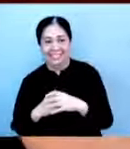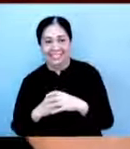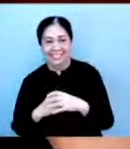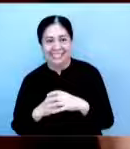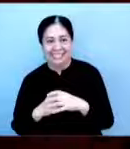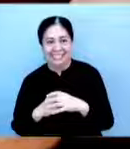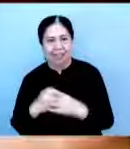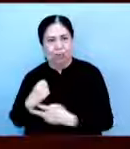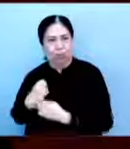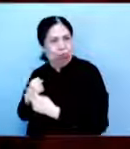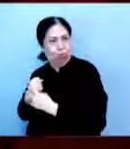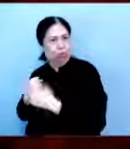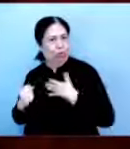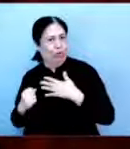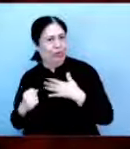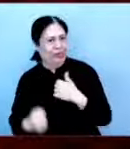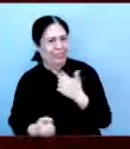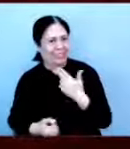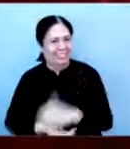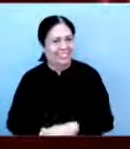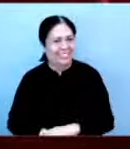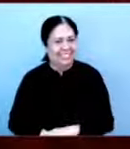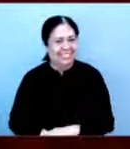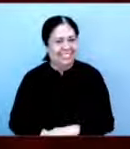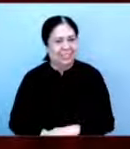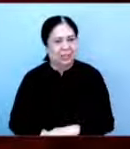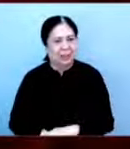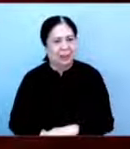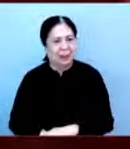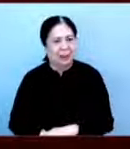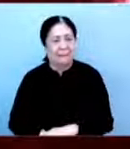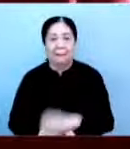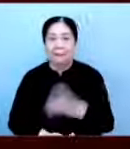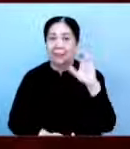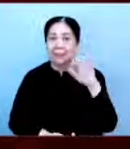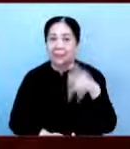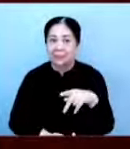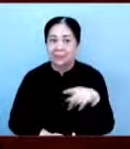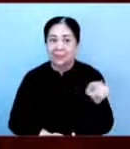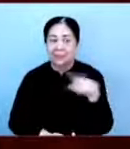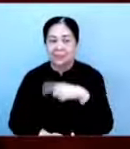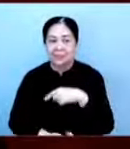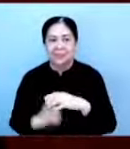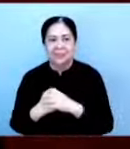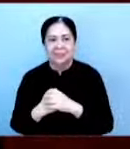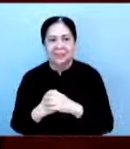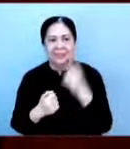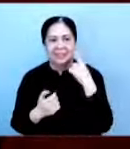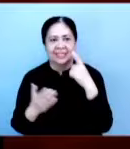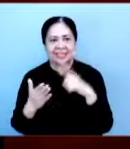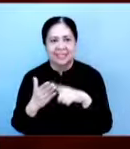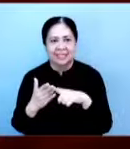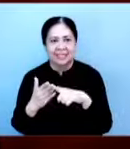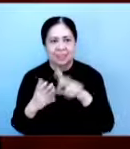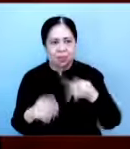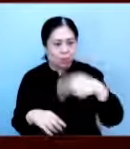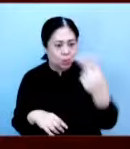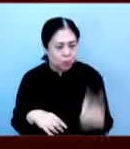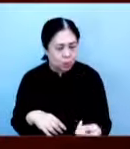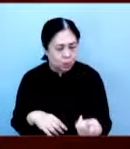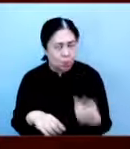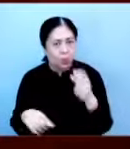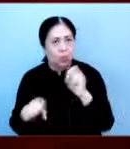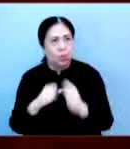keep mo na yan ha a nakakita ka na ba ng ano ng ng cellphone sa sa say may nakita po akong nakahulog Okay so